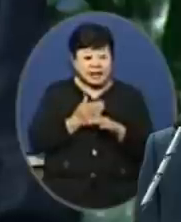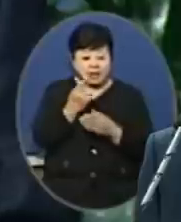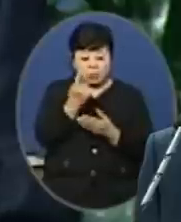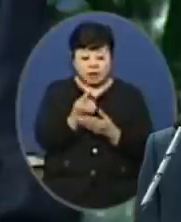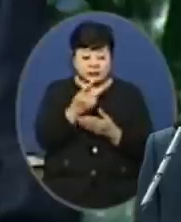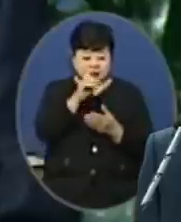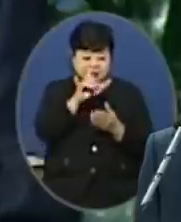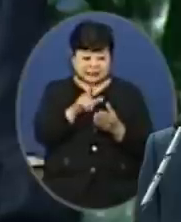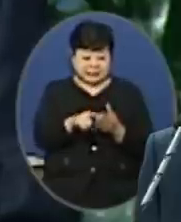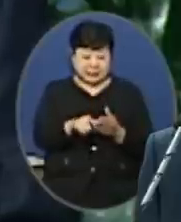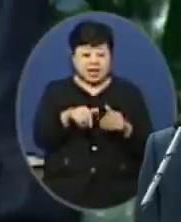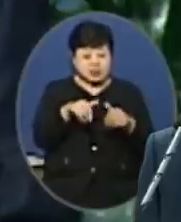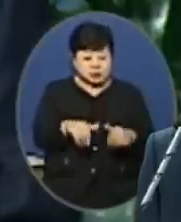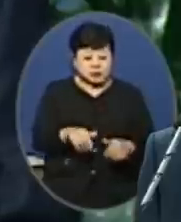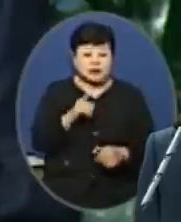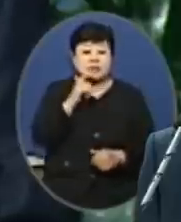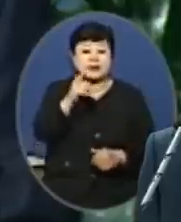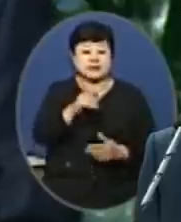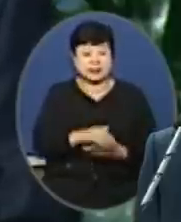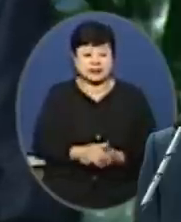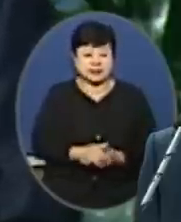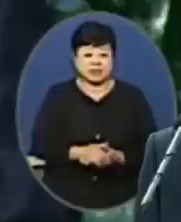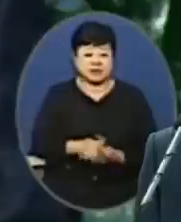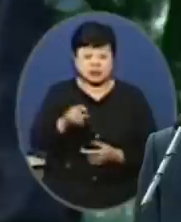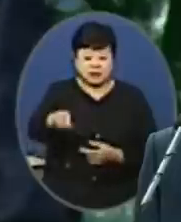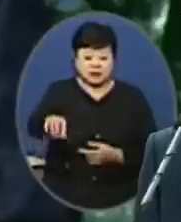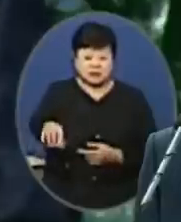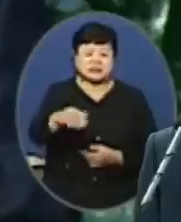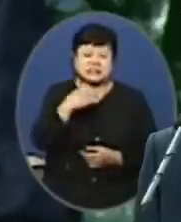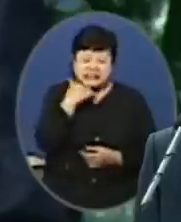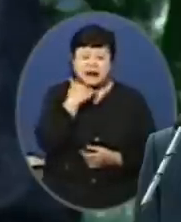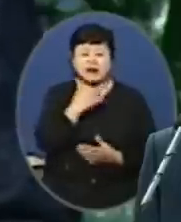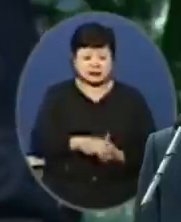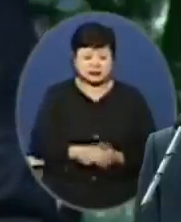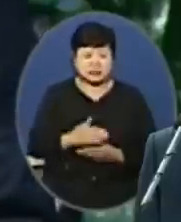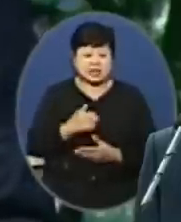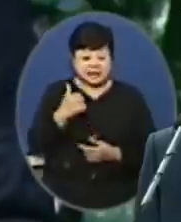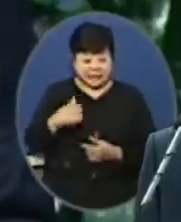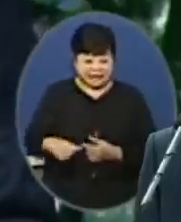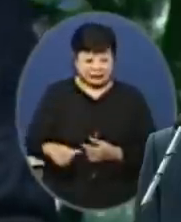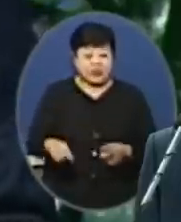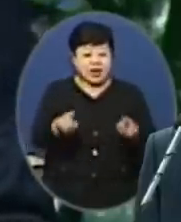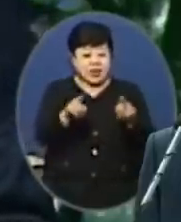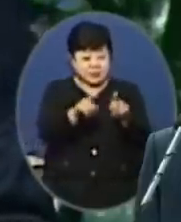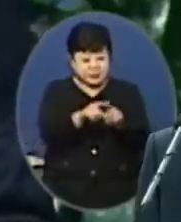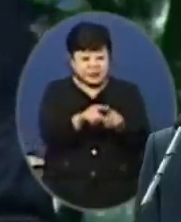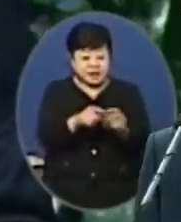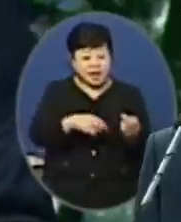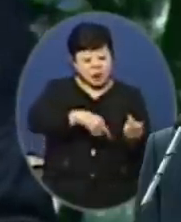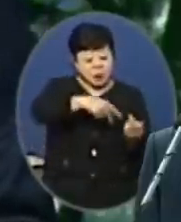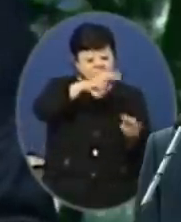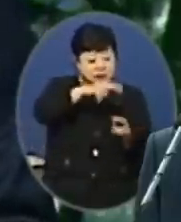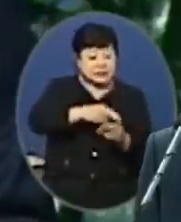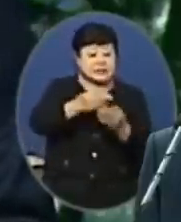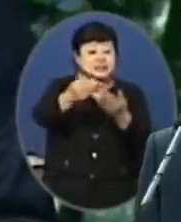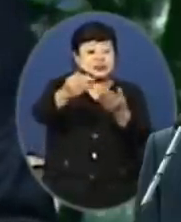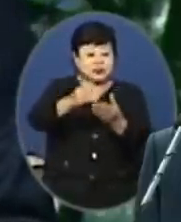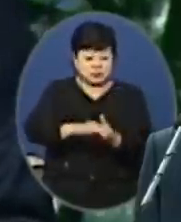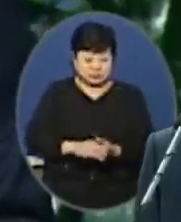왔었을 때 종들에게 말했습니다. 종들, 너희는 여기서 기다려라. 나는 아이와 함께 올라가서 제사를